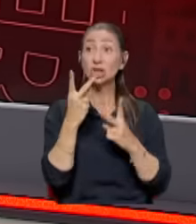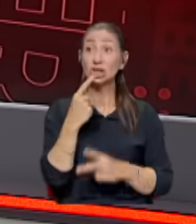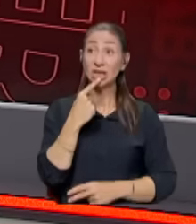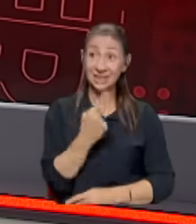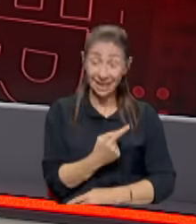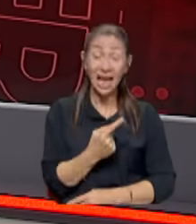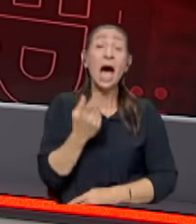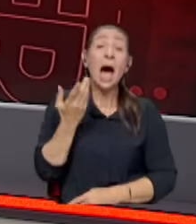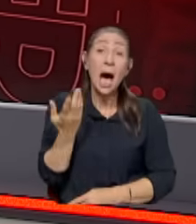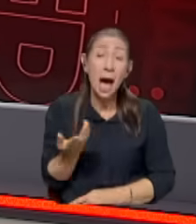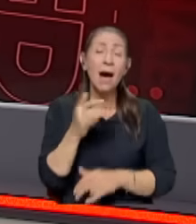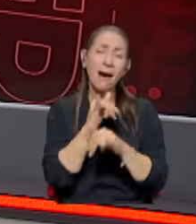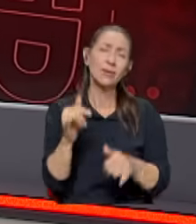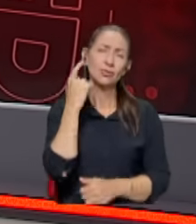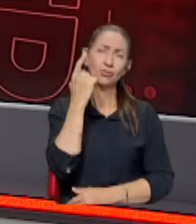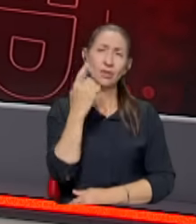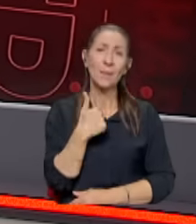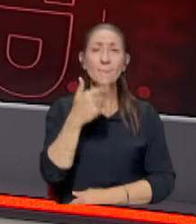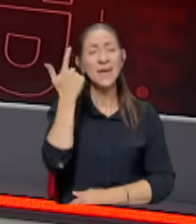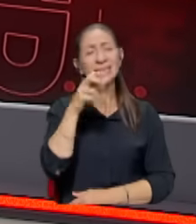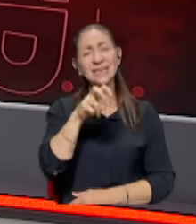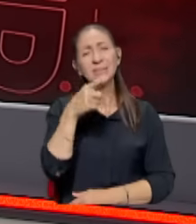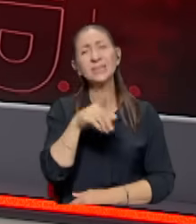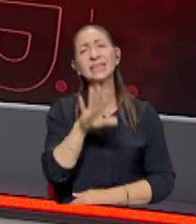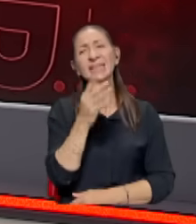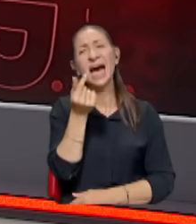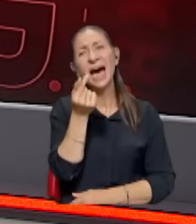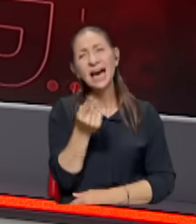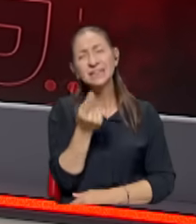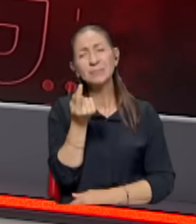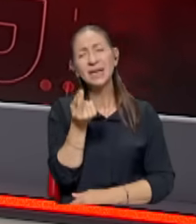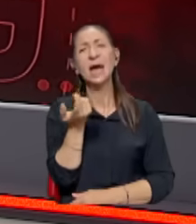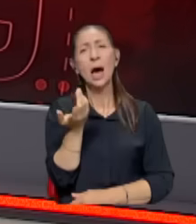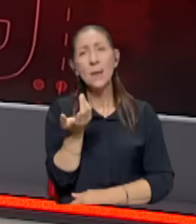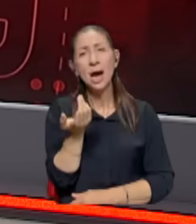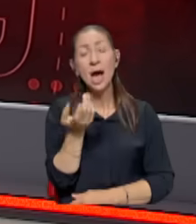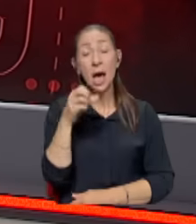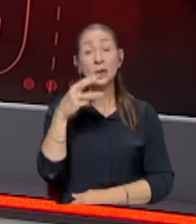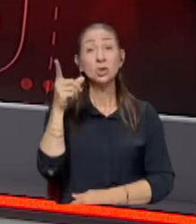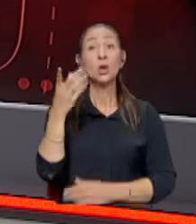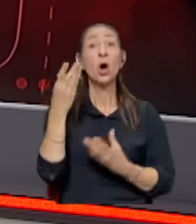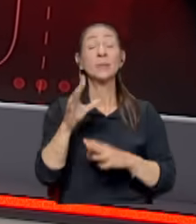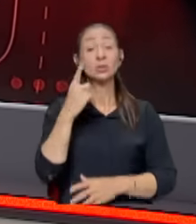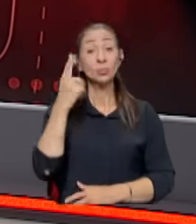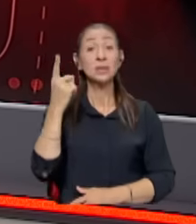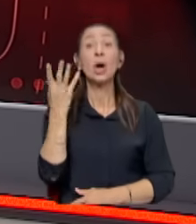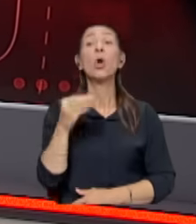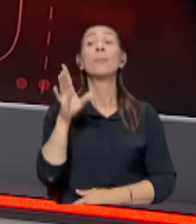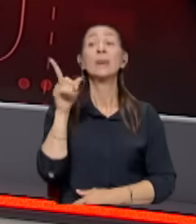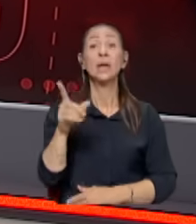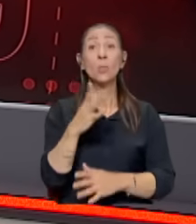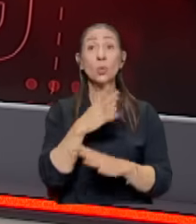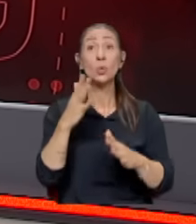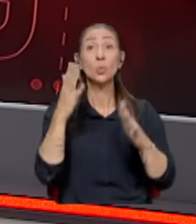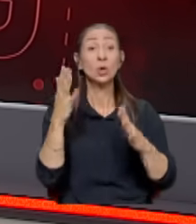diye yorumlamıştım. Aynı noktadayım. Belki 8 bin lira değil, daha az bir tutar ama Erdoğan olmadan, Cumhurbaşkanı olmadan